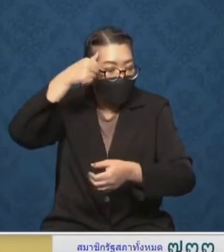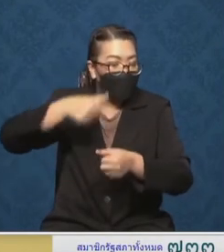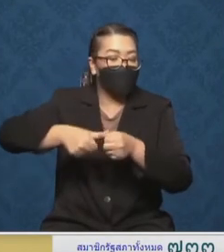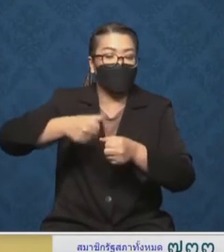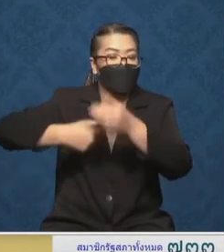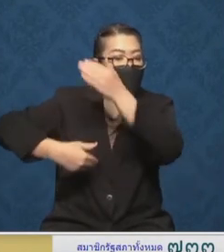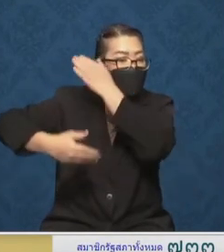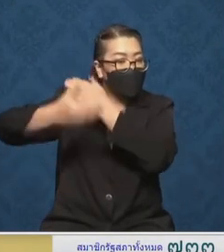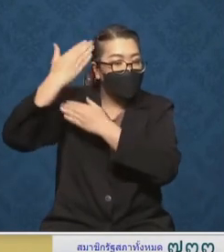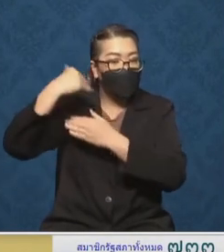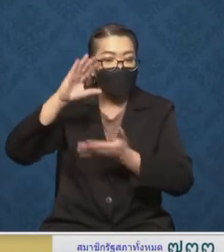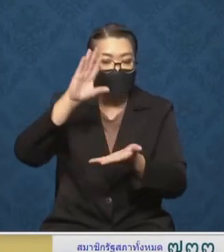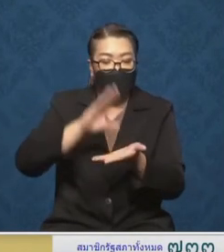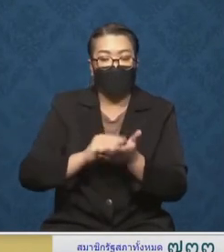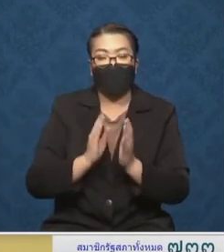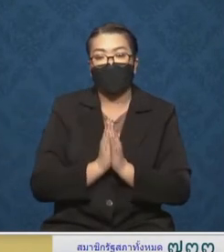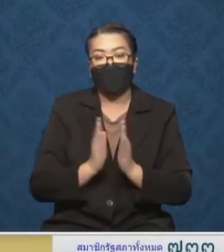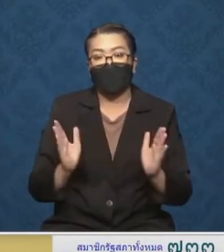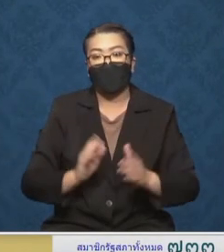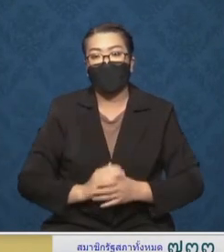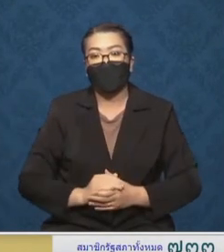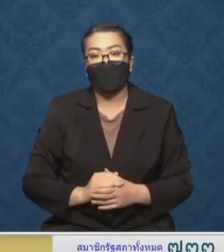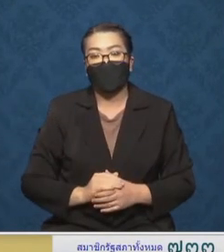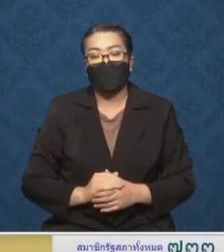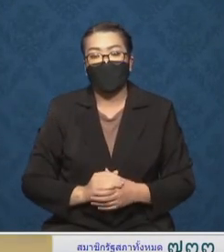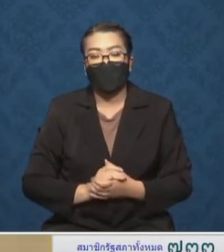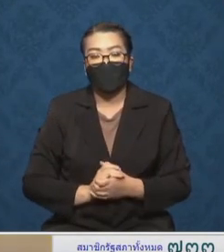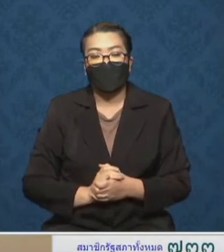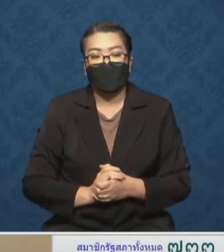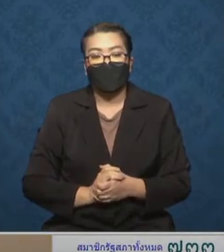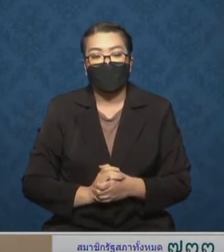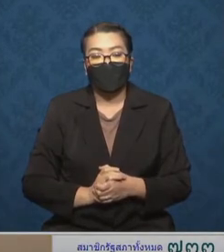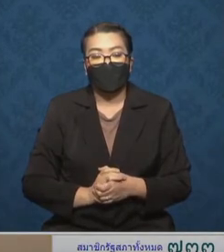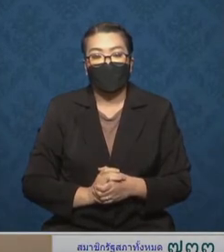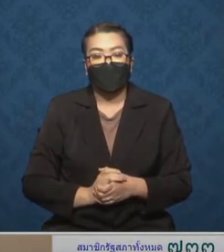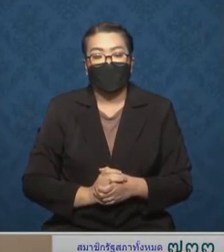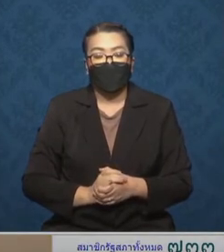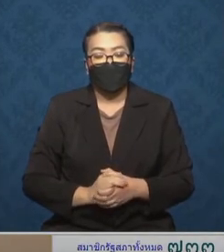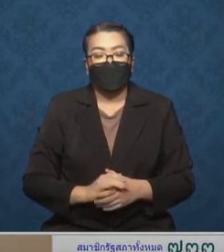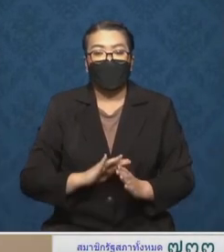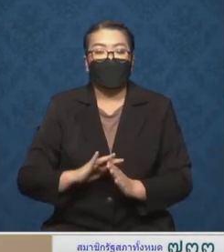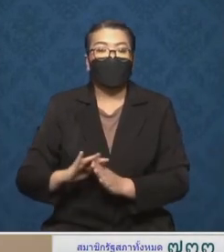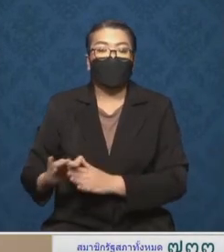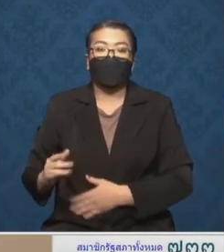เราขอบคุณครับอ่ามีตัวแทนของฝ่ายค้านก็หมดนะครับ